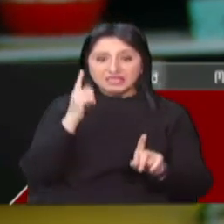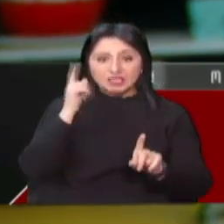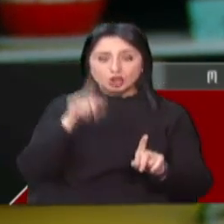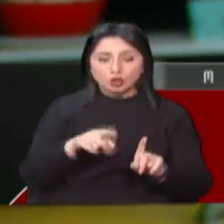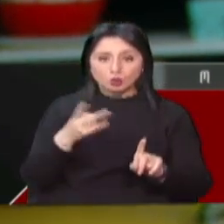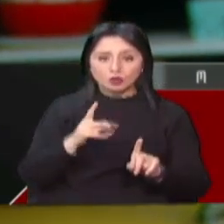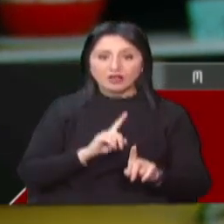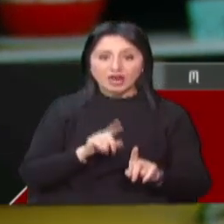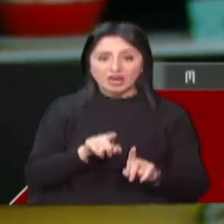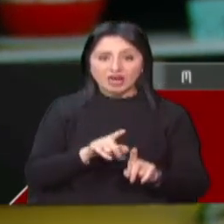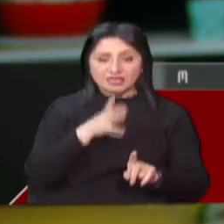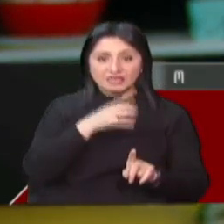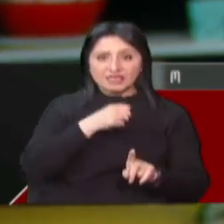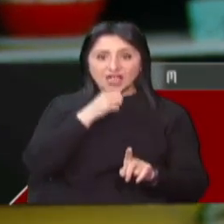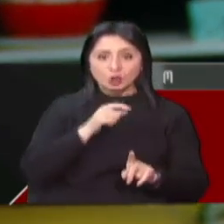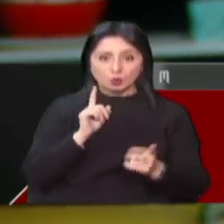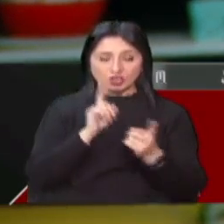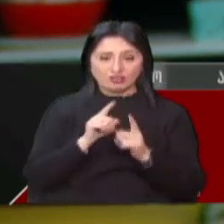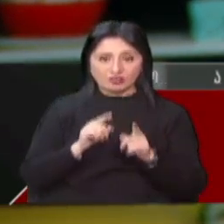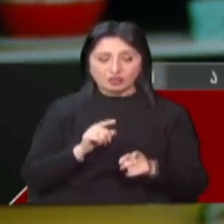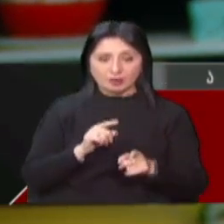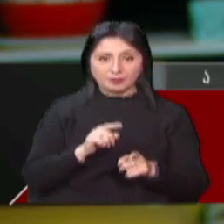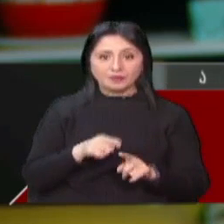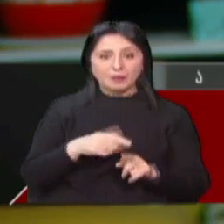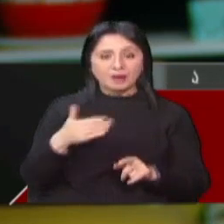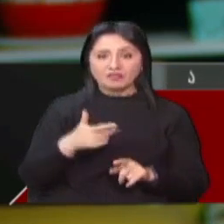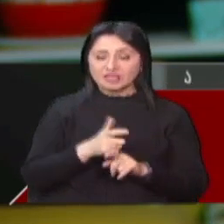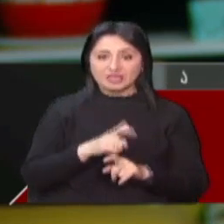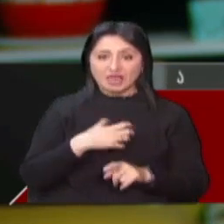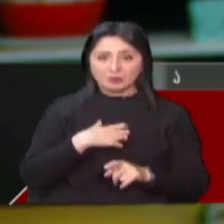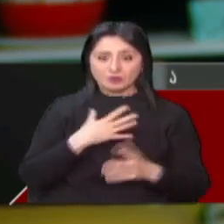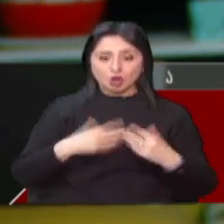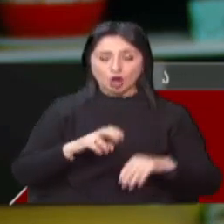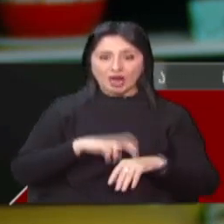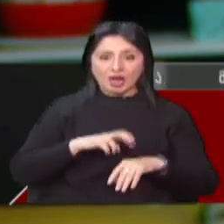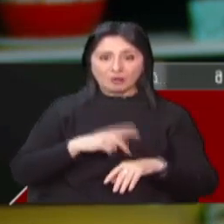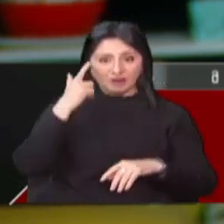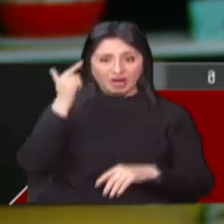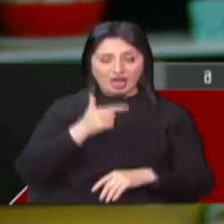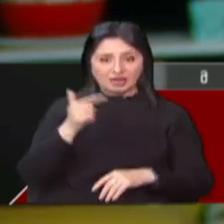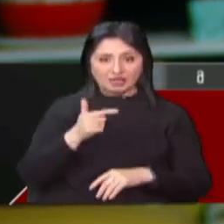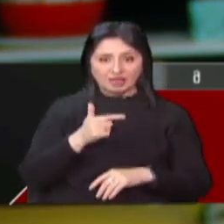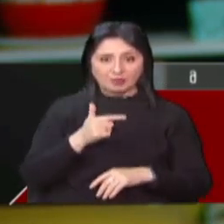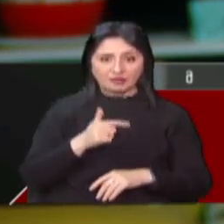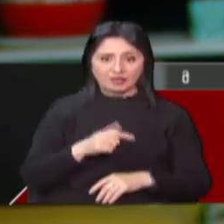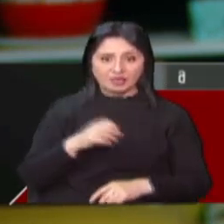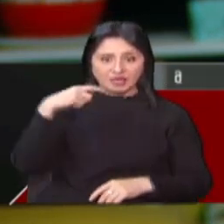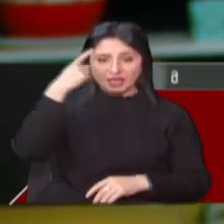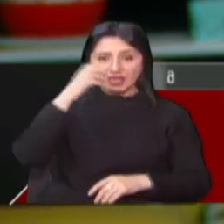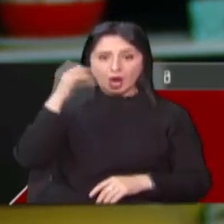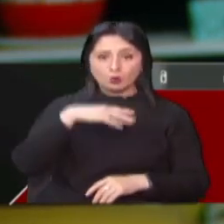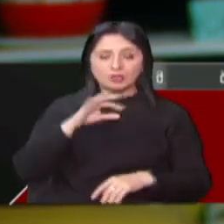ცოდნა, რაც ზრდასრულებში გვხვდება. და ამ მხრივ ძალიან მნიშვნელოვანია ოჯახის ექიმების განათლება დაუნის